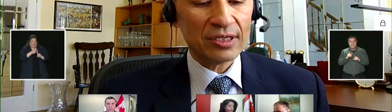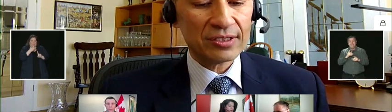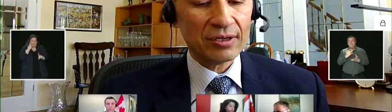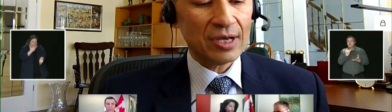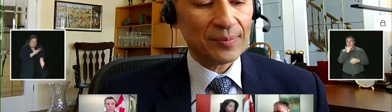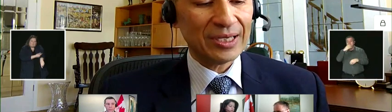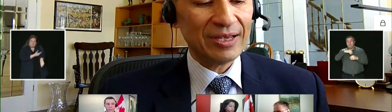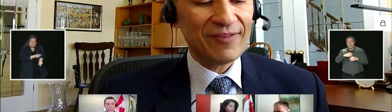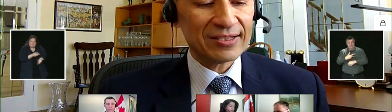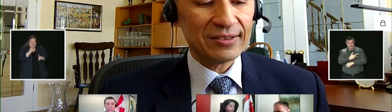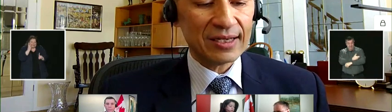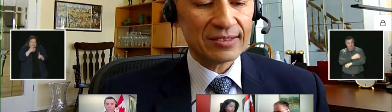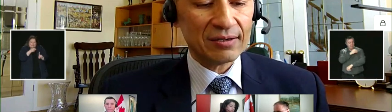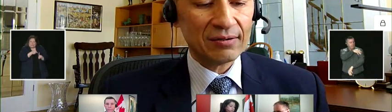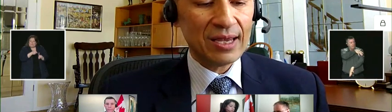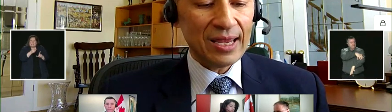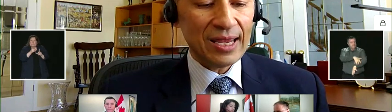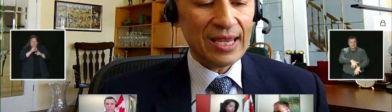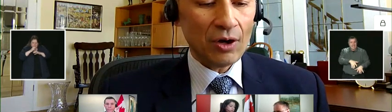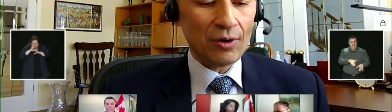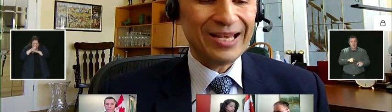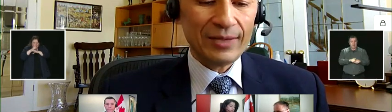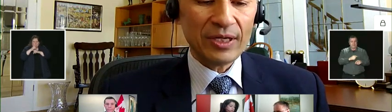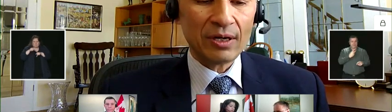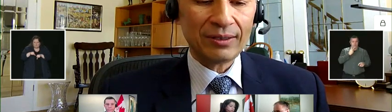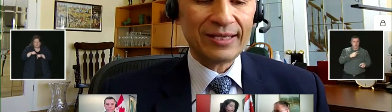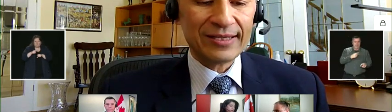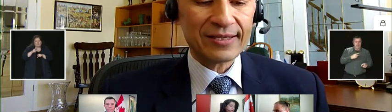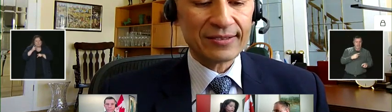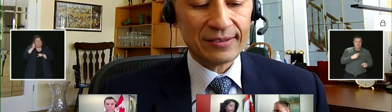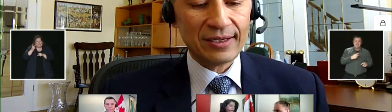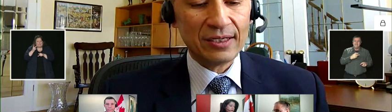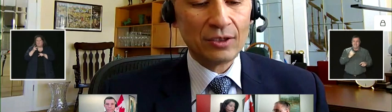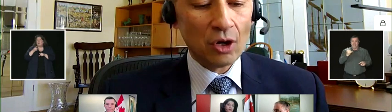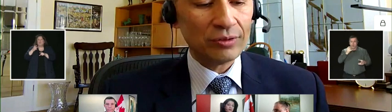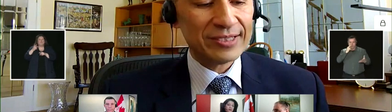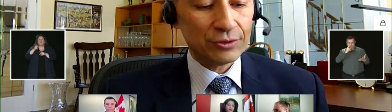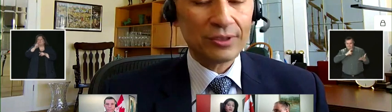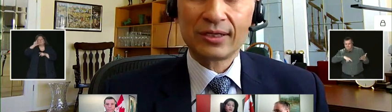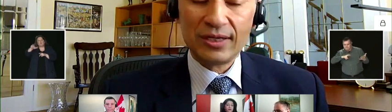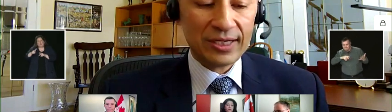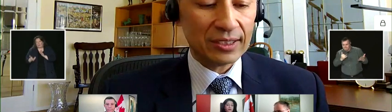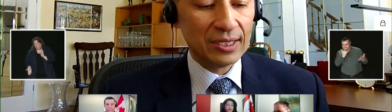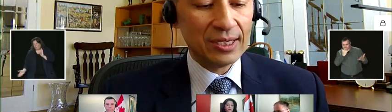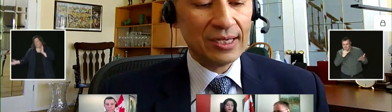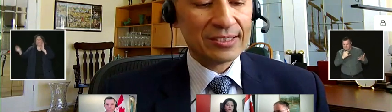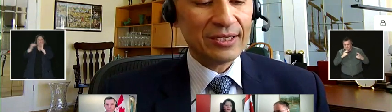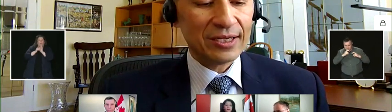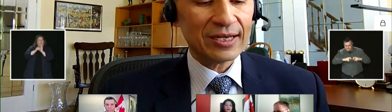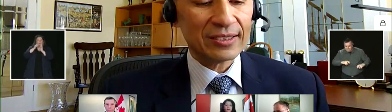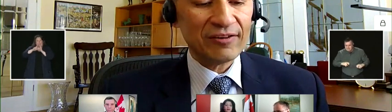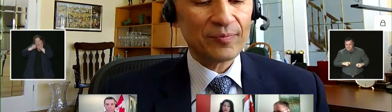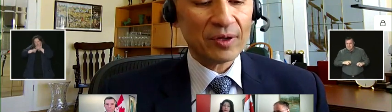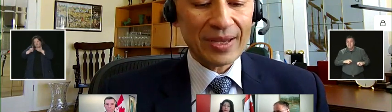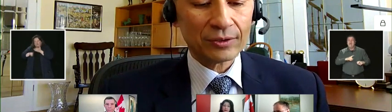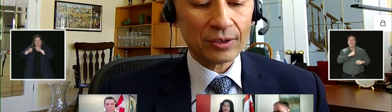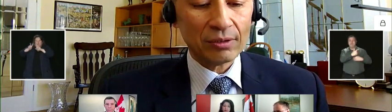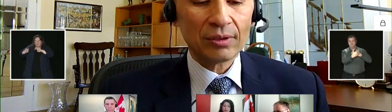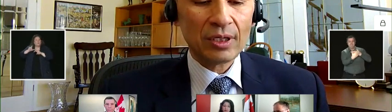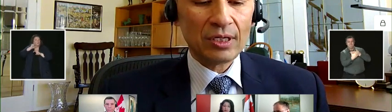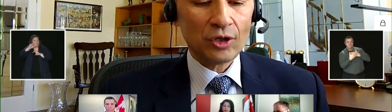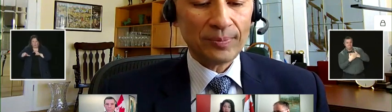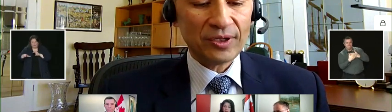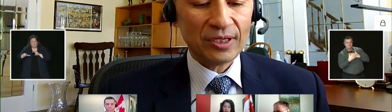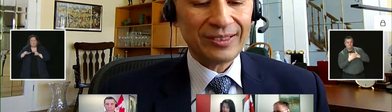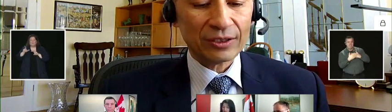anticorps dans le sang après la vaccination et en éliminant la nécessité de longues études cliniques, ces directives